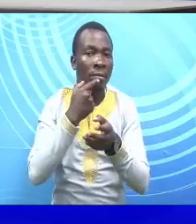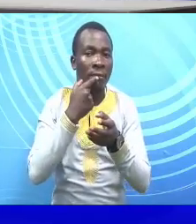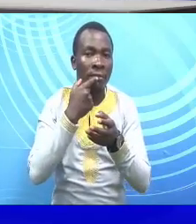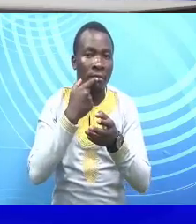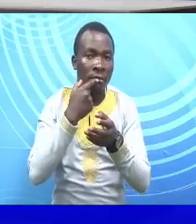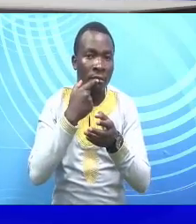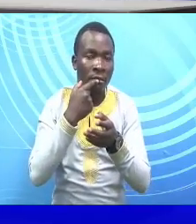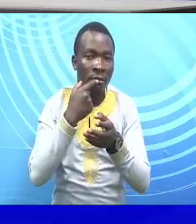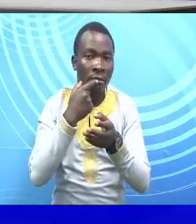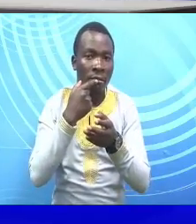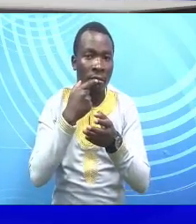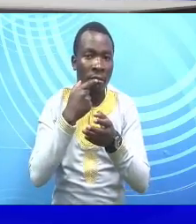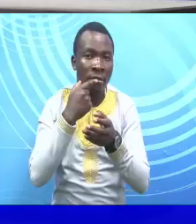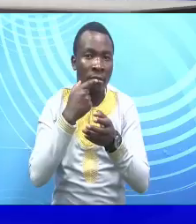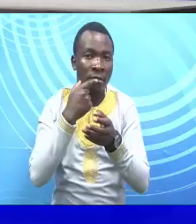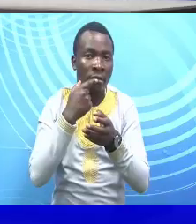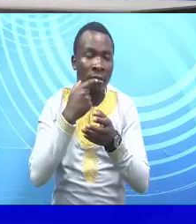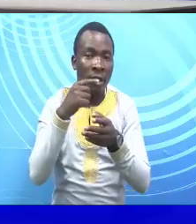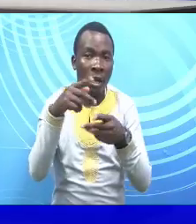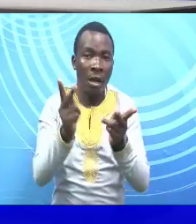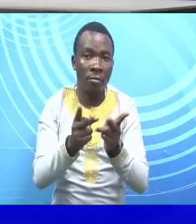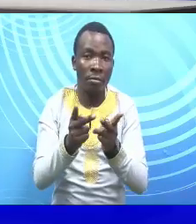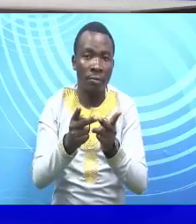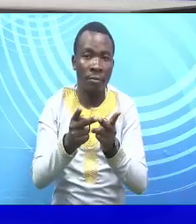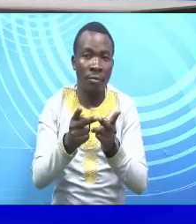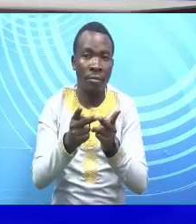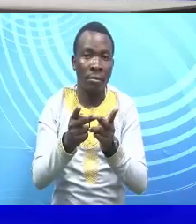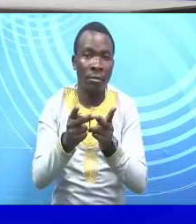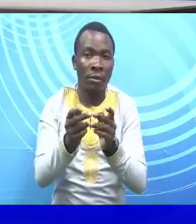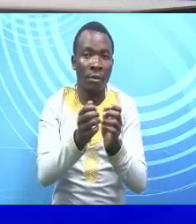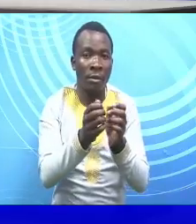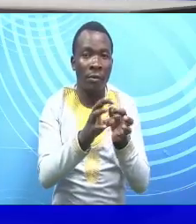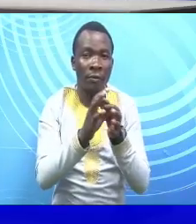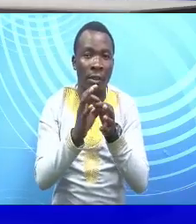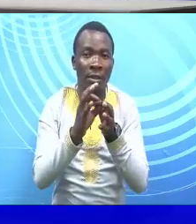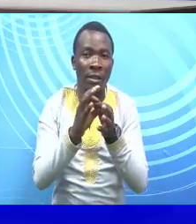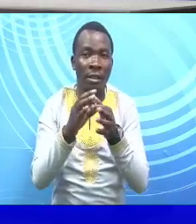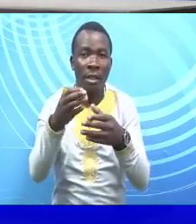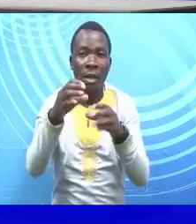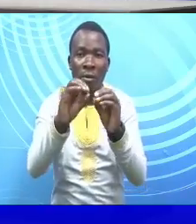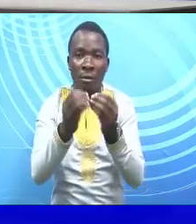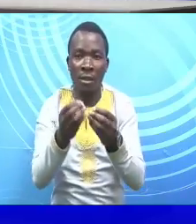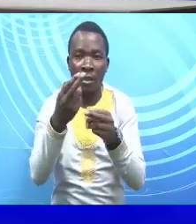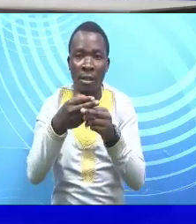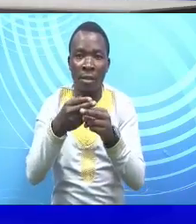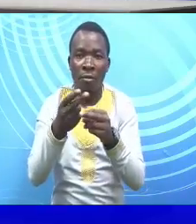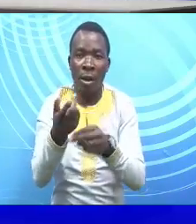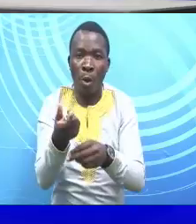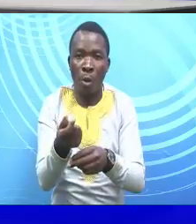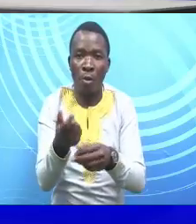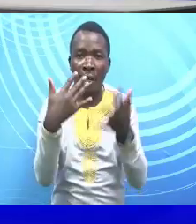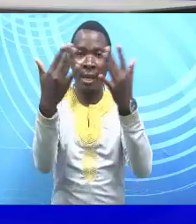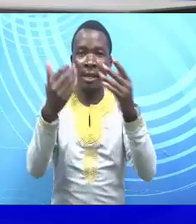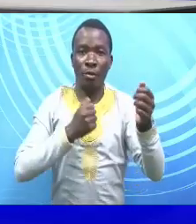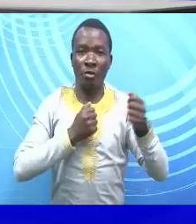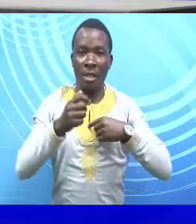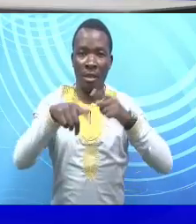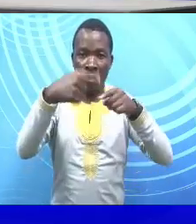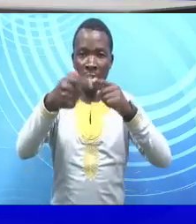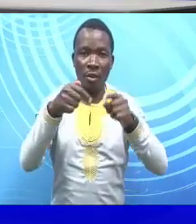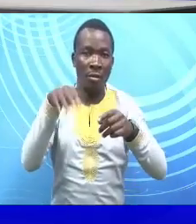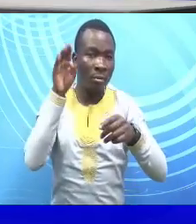bwo kutavuga ndetse no kumva aho aza kubafasha hamwe n'umuryango Sewing Hand in Rwanda. Ibi kandi bikazajya bikomeza n'ubundi no